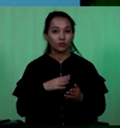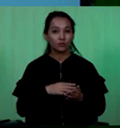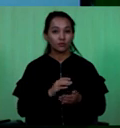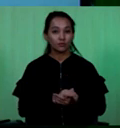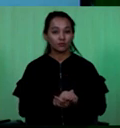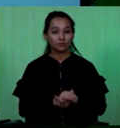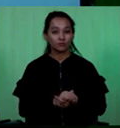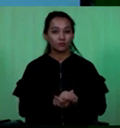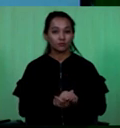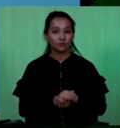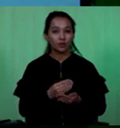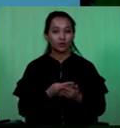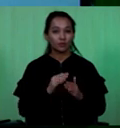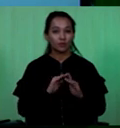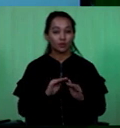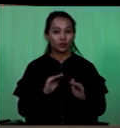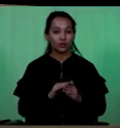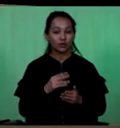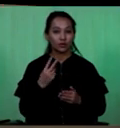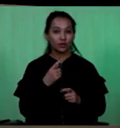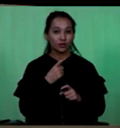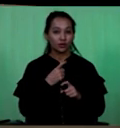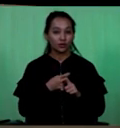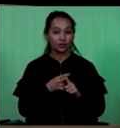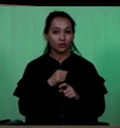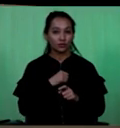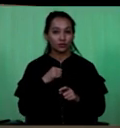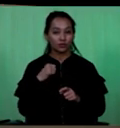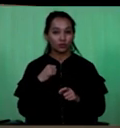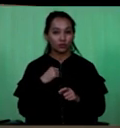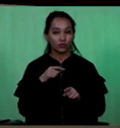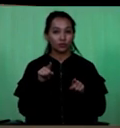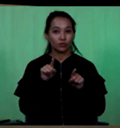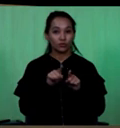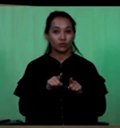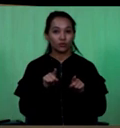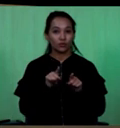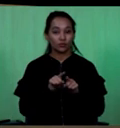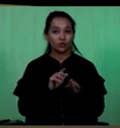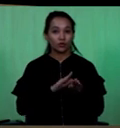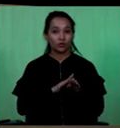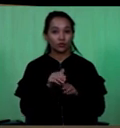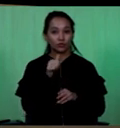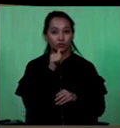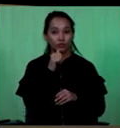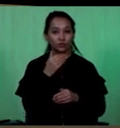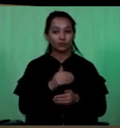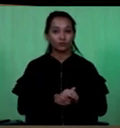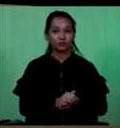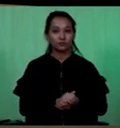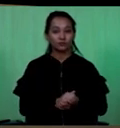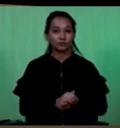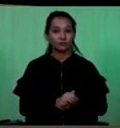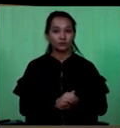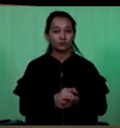2129. Aziz o'quvchilar, ikkinchi tenglamani o'zingiz xuddi shu tartibda yechishga urinib ko'ring.